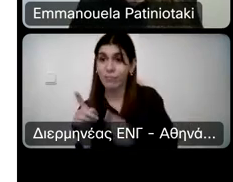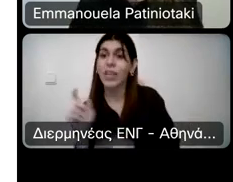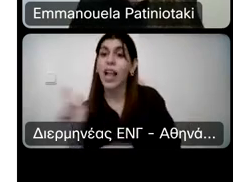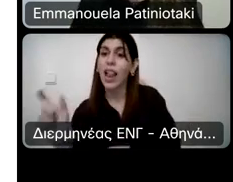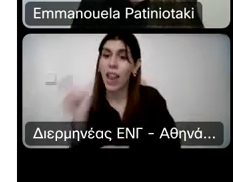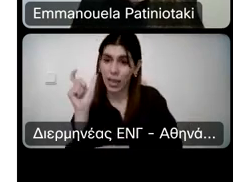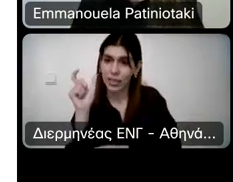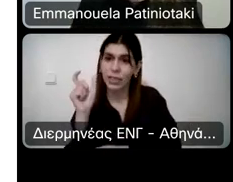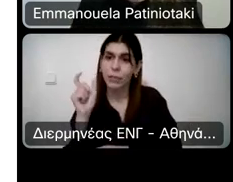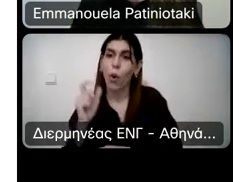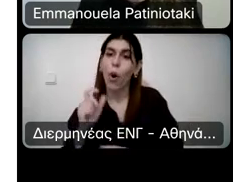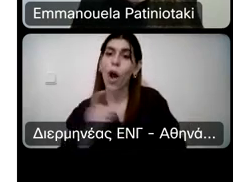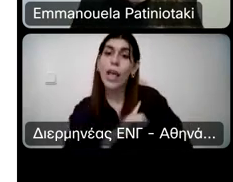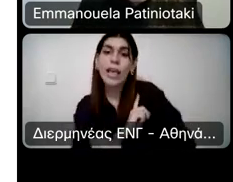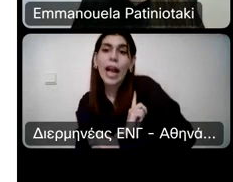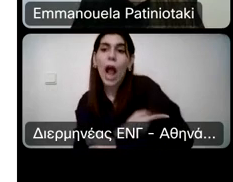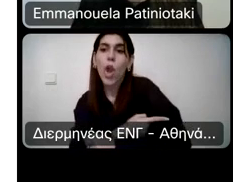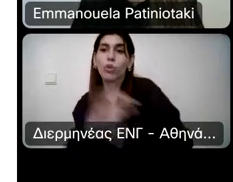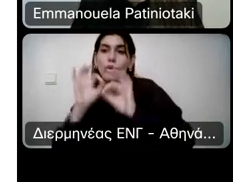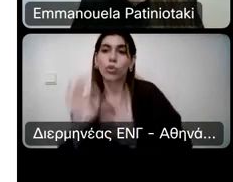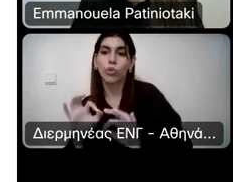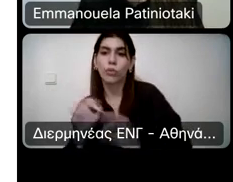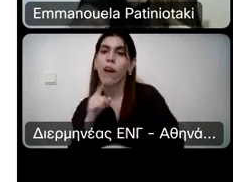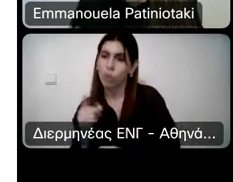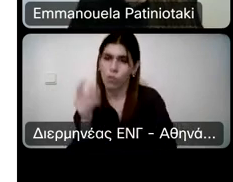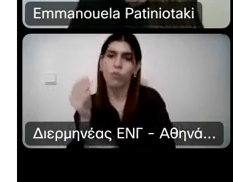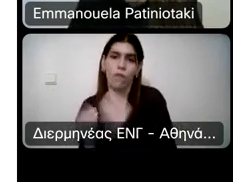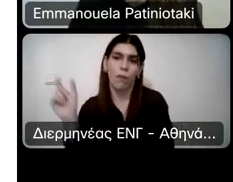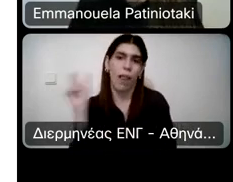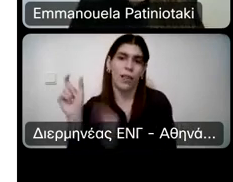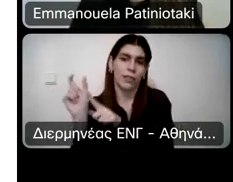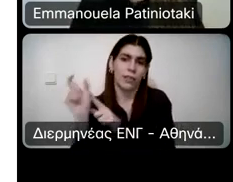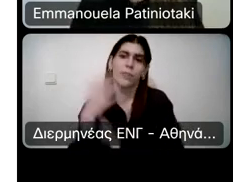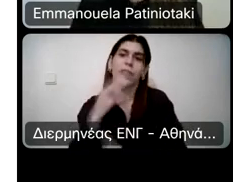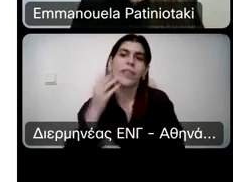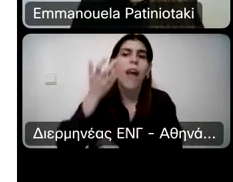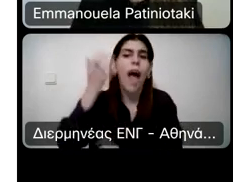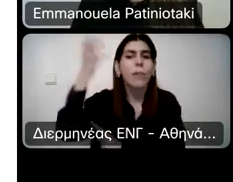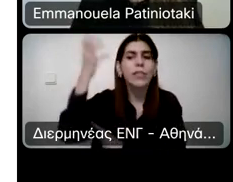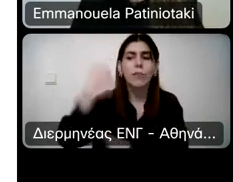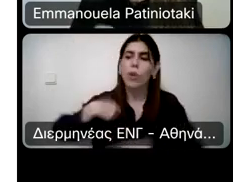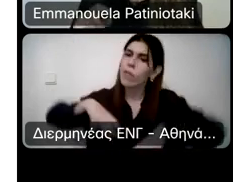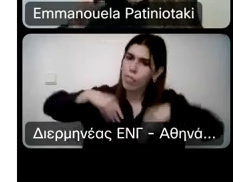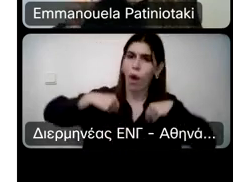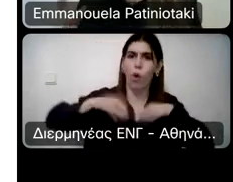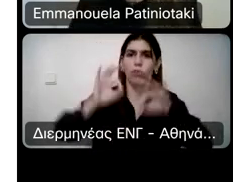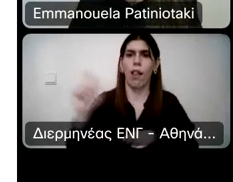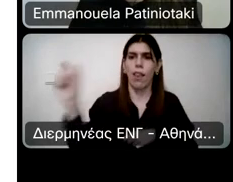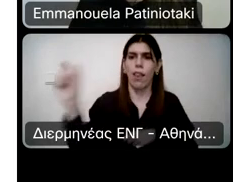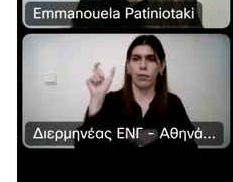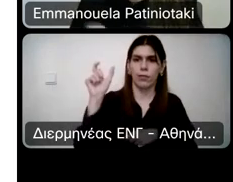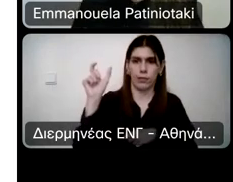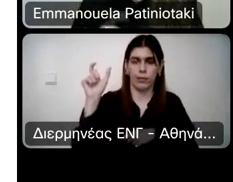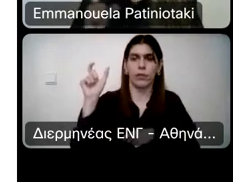ableism, είναι επίσης ένας όρος αρκετά προβληματικός, γιατί πολλοί επιστήμονες έχουν δεχτεί να τον μεταφράσουν ως